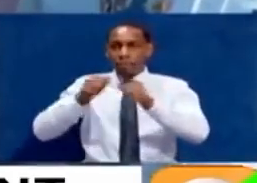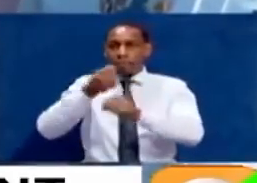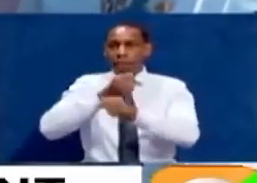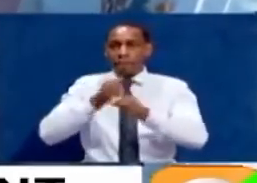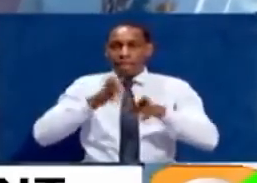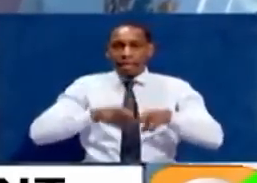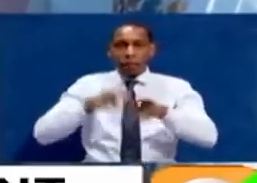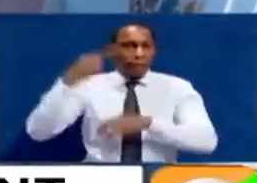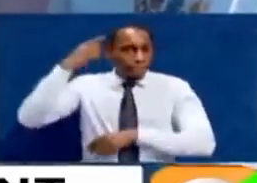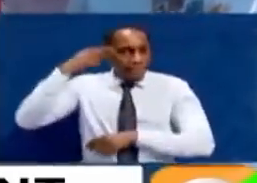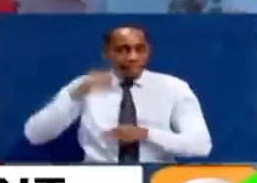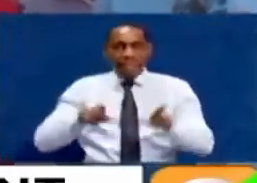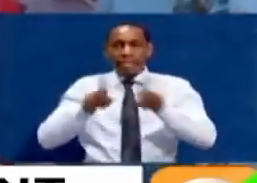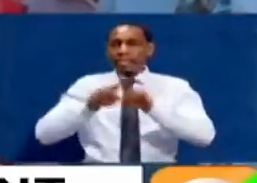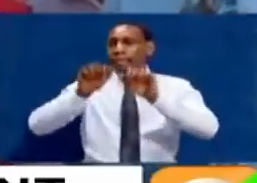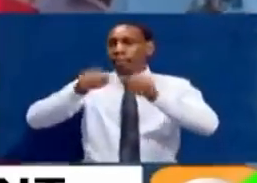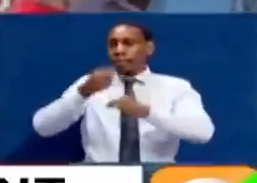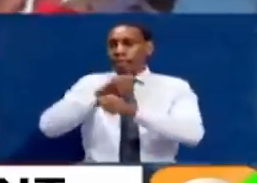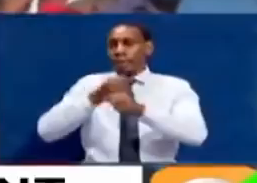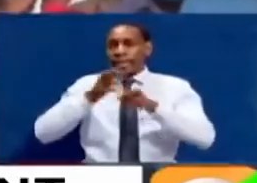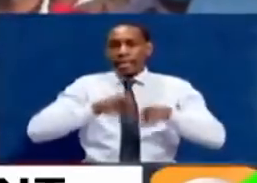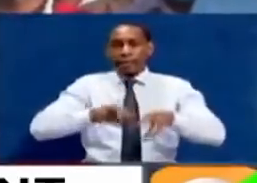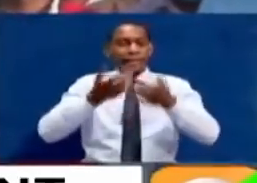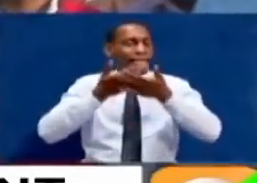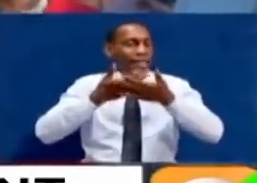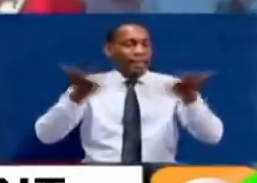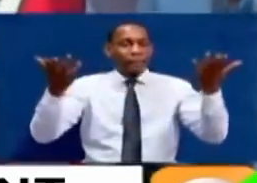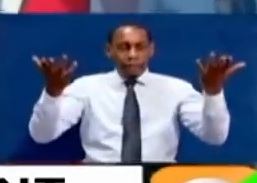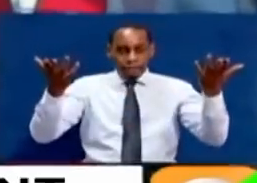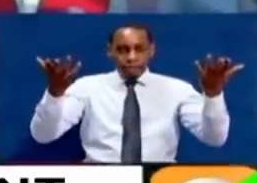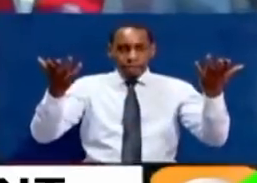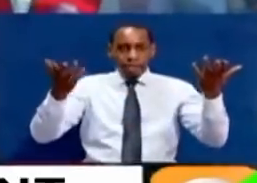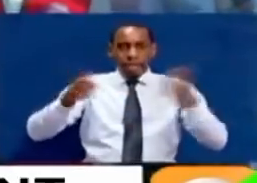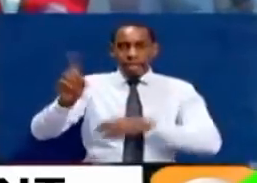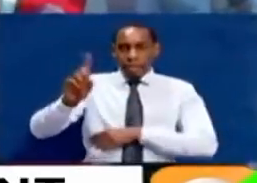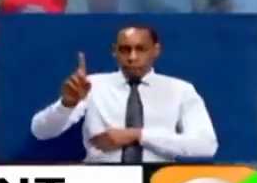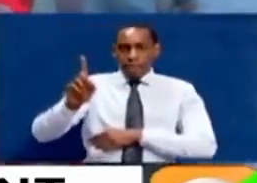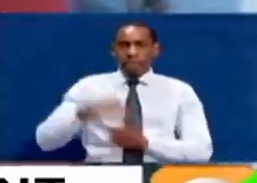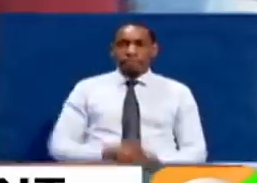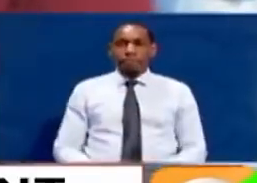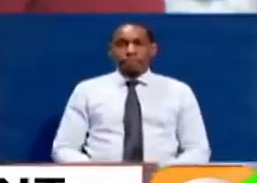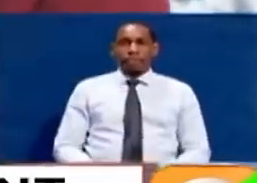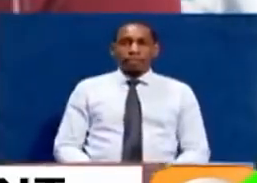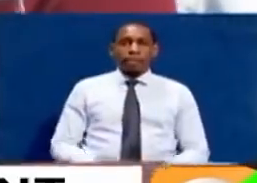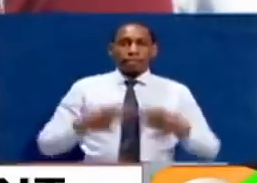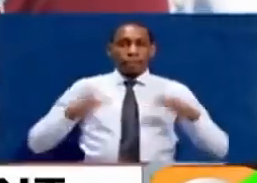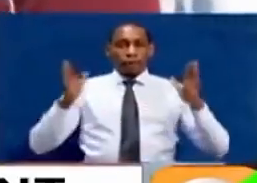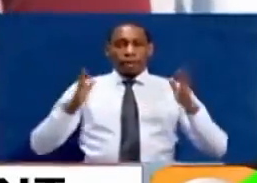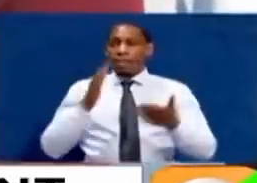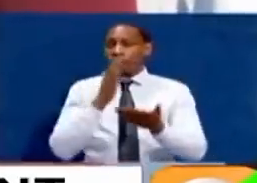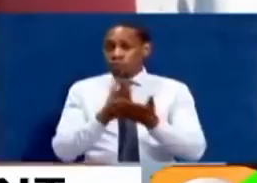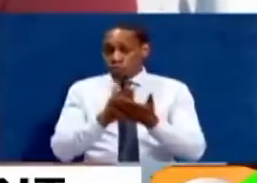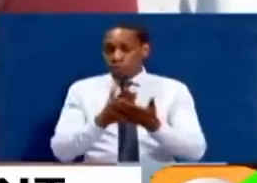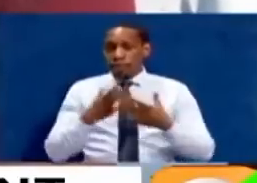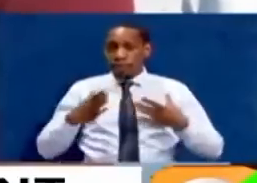kutengeneza barabara Madhare, ndiyo itaenda kutengeneza barabara kila kona ya Nairobi hii. Sini